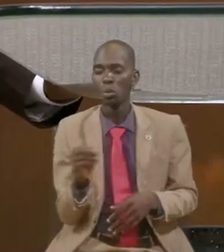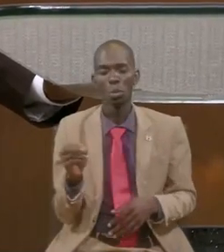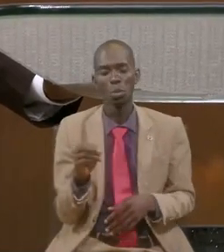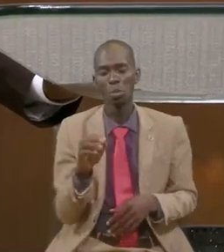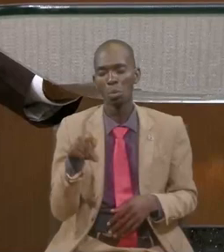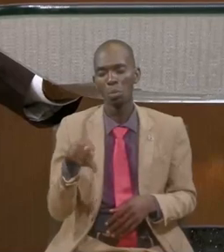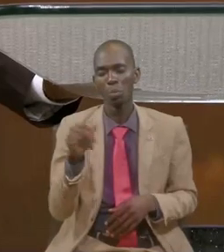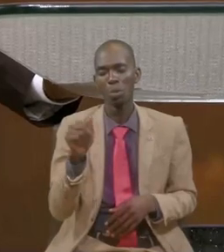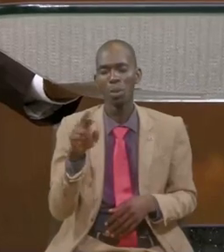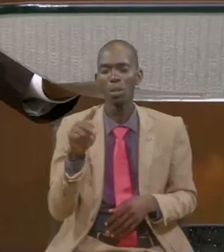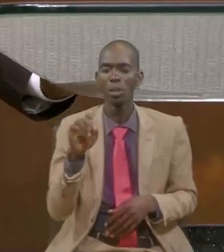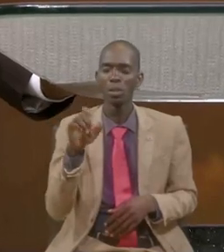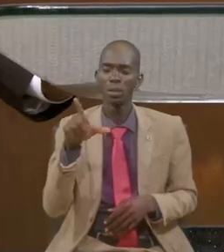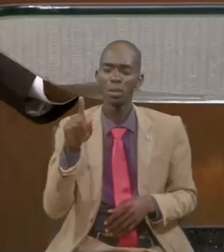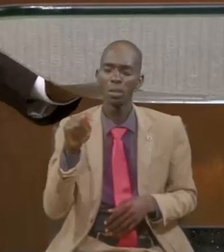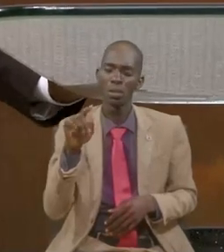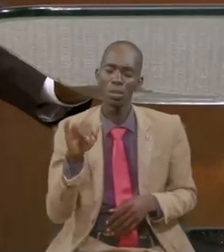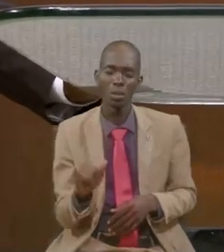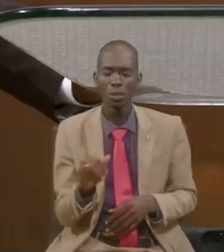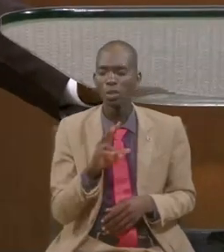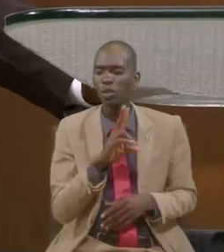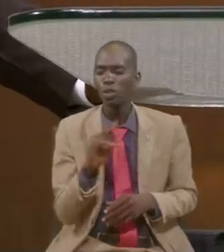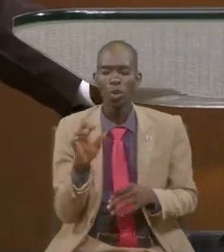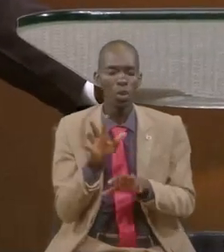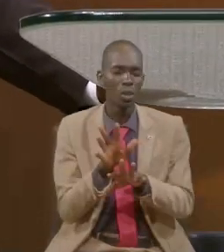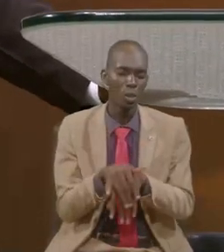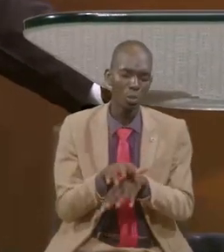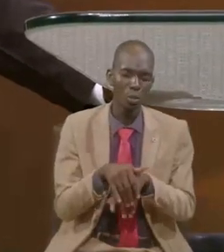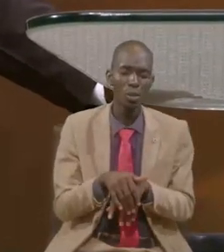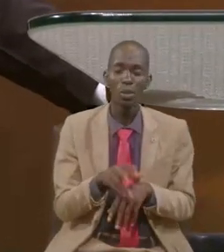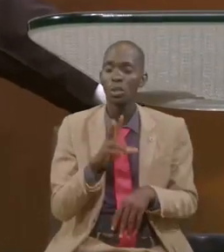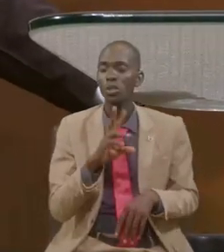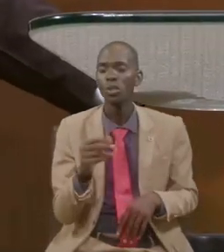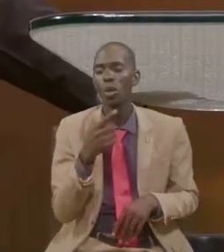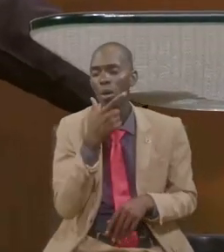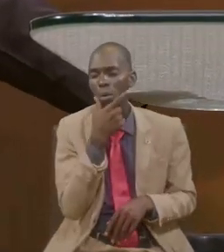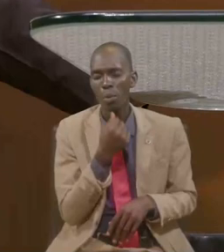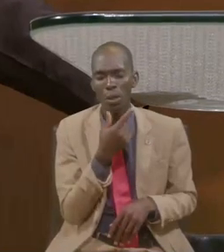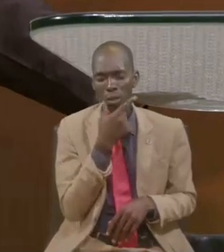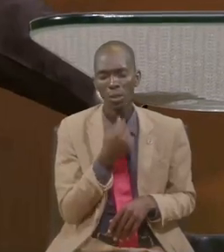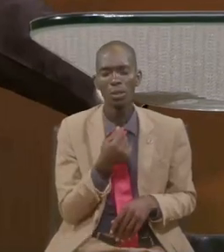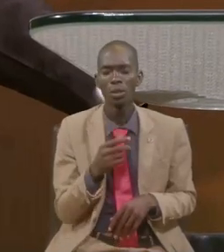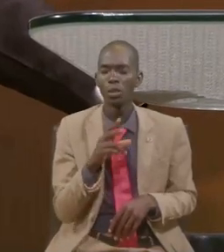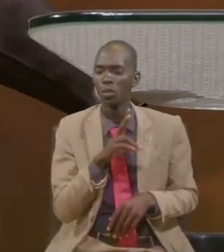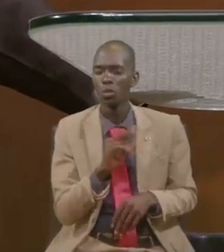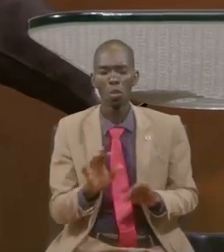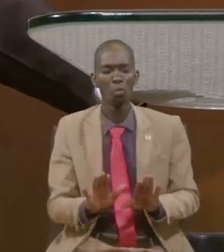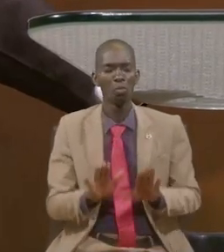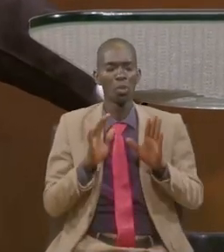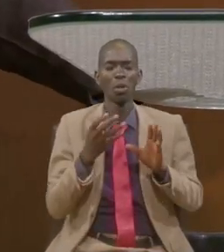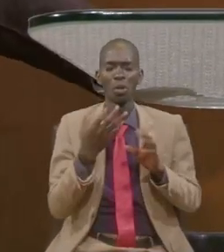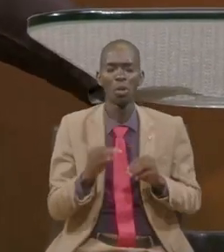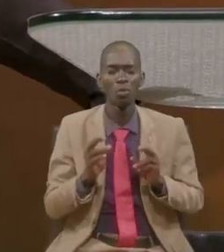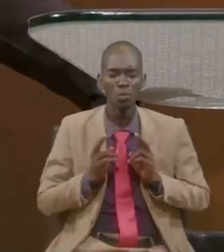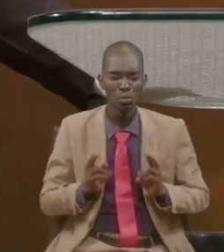Pas de partialité, pas d'hypocrisie, pas de dissimulation, pas